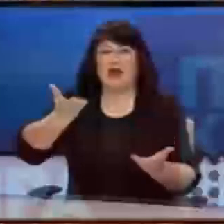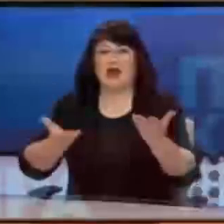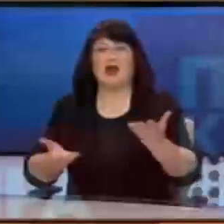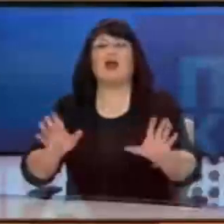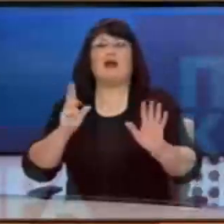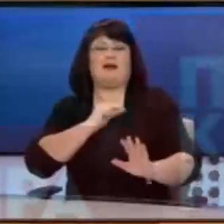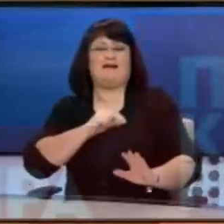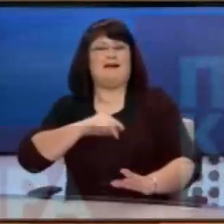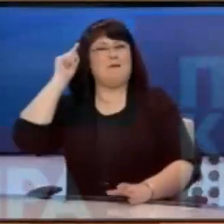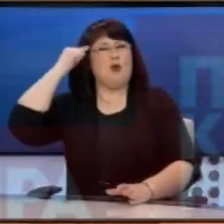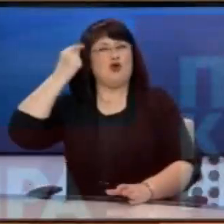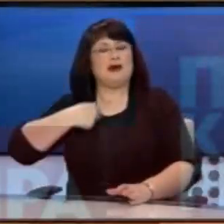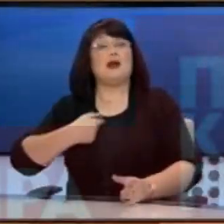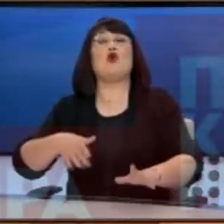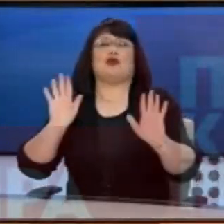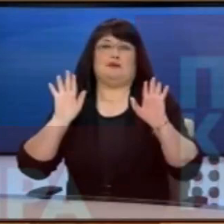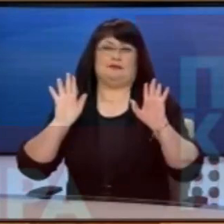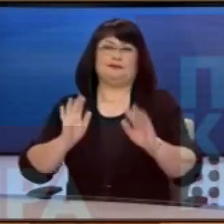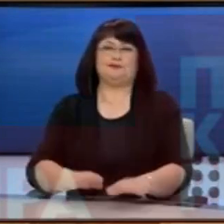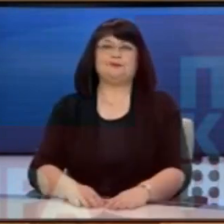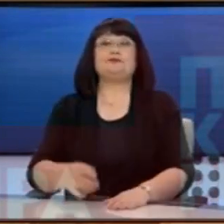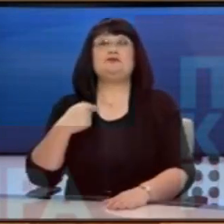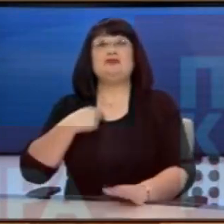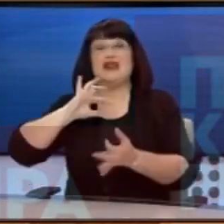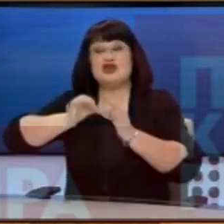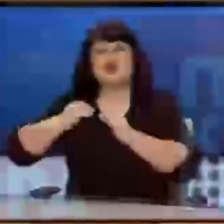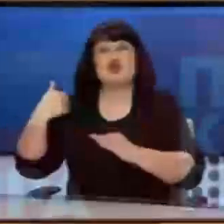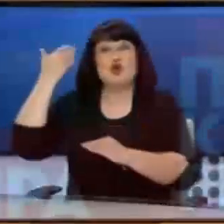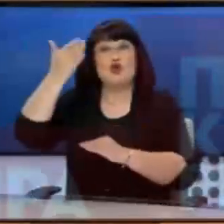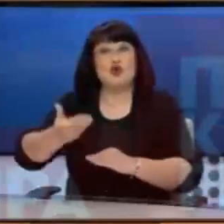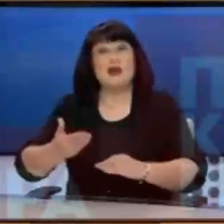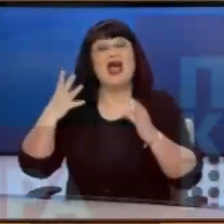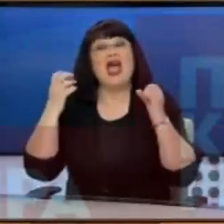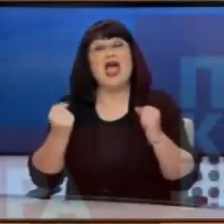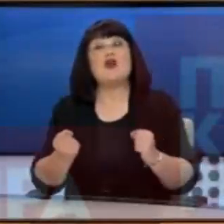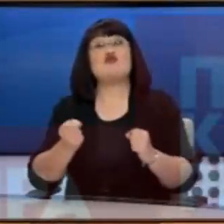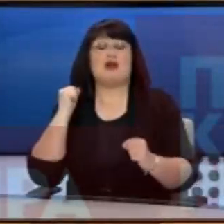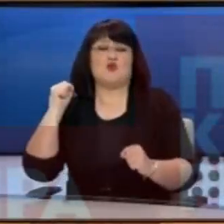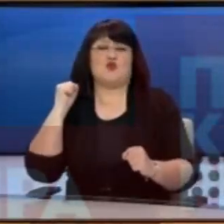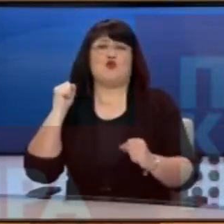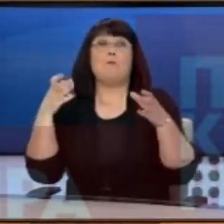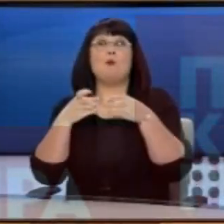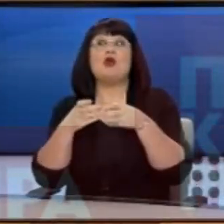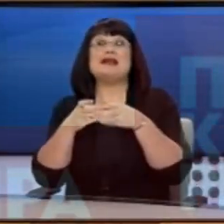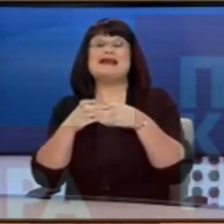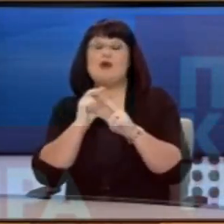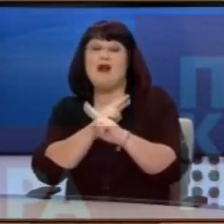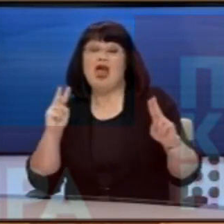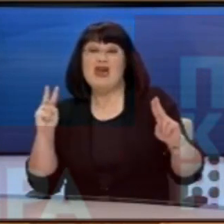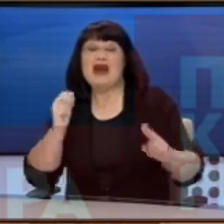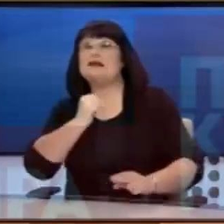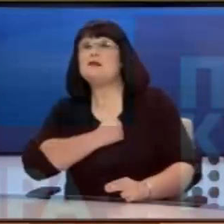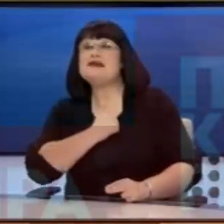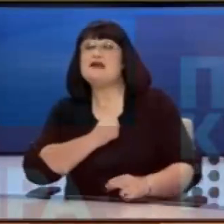είμαστε τυχοδιώκτες της πολιτικής ζωής. Έχουμε ιστορία, έχουμε ρίζες, έχουμε ξεκάθαρο πολιτικό στίγμα και